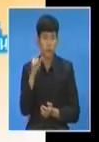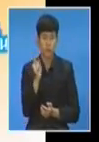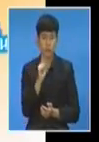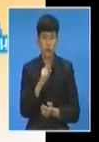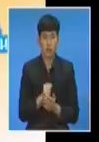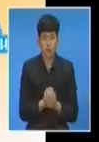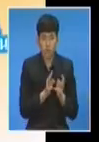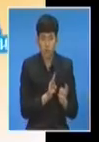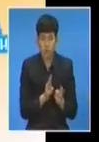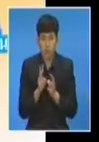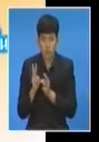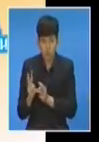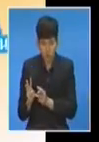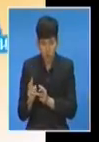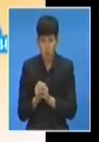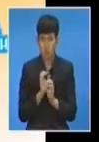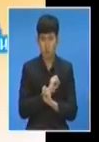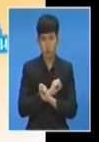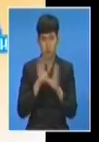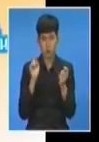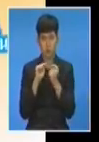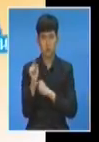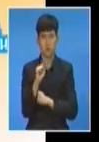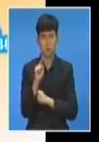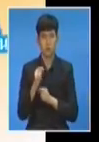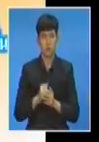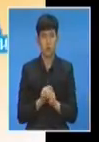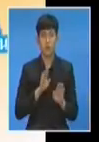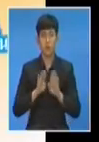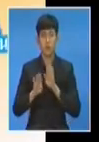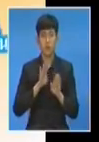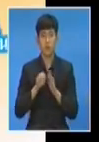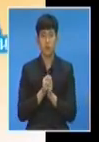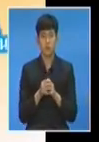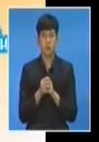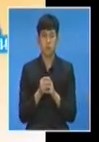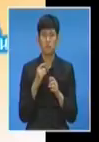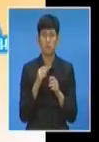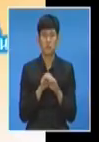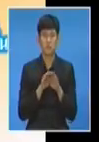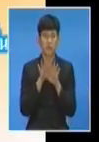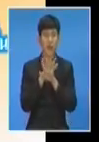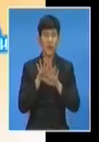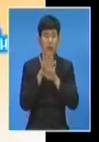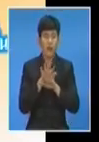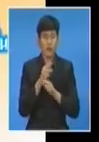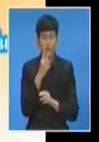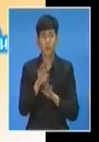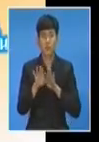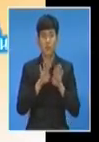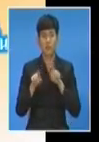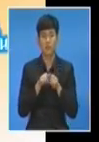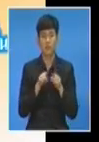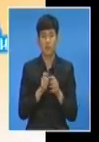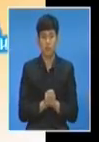แนวทางไว้อย่างชัดเจนว่าเทียบเคียงนะครับไม่ตรงทีเดียวแต่เทียบเคียงกับเรื่องนี้เลยครับการ